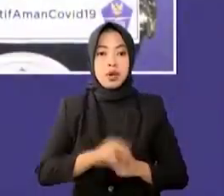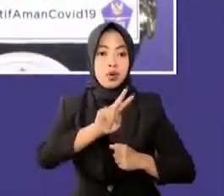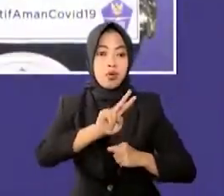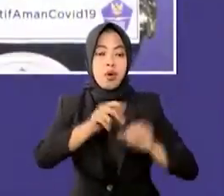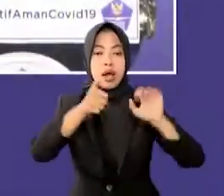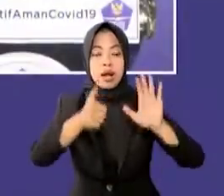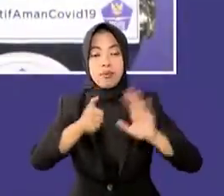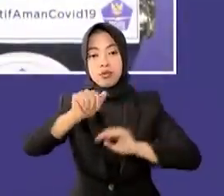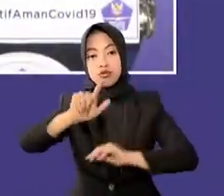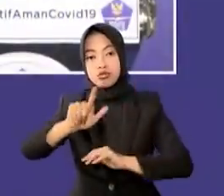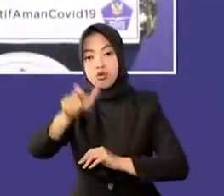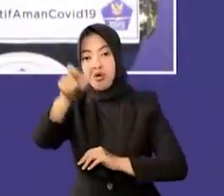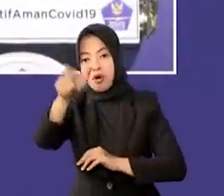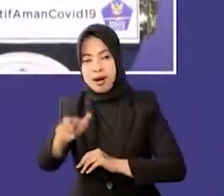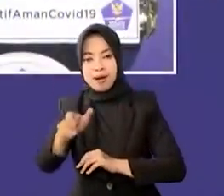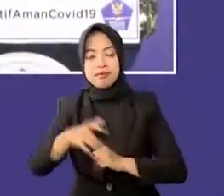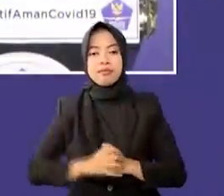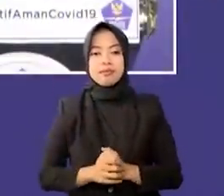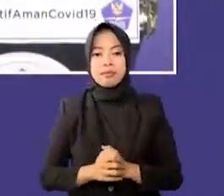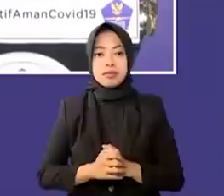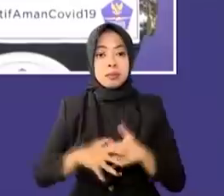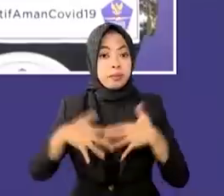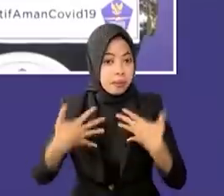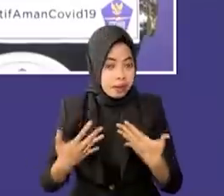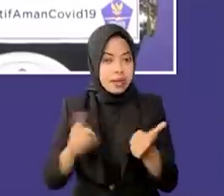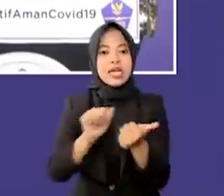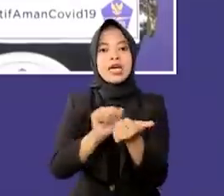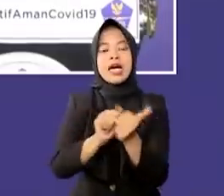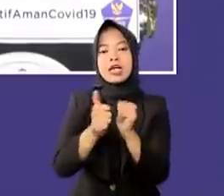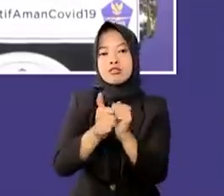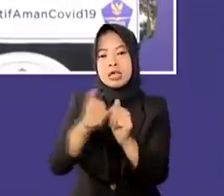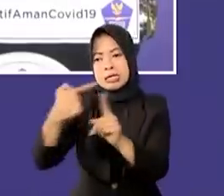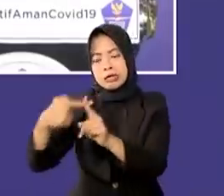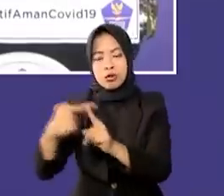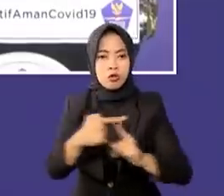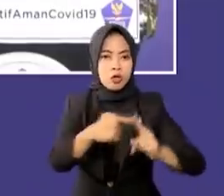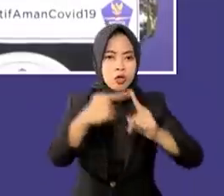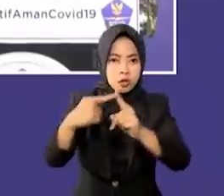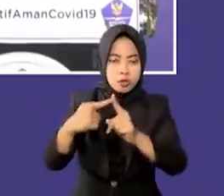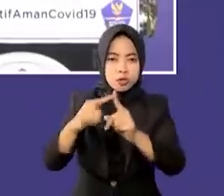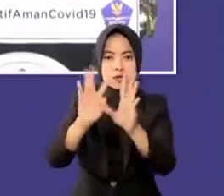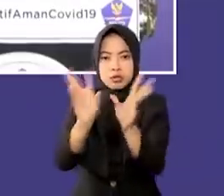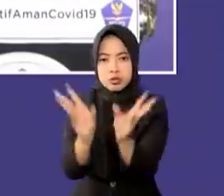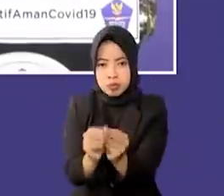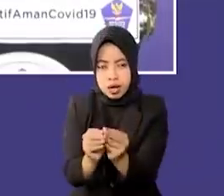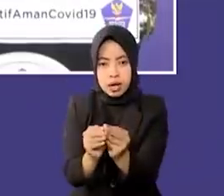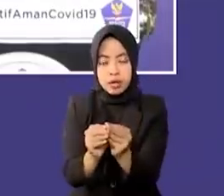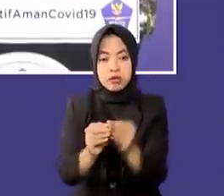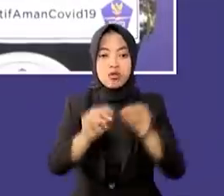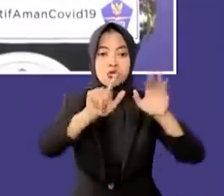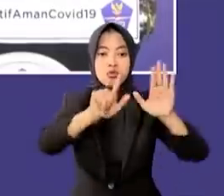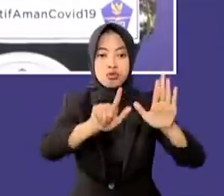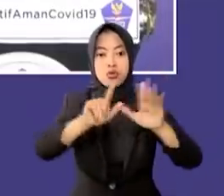2657 orang sehingga kasus ini akumulasinya sekarang menjadi